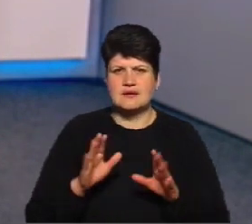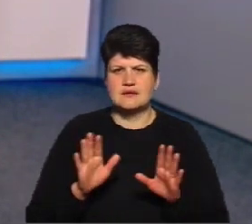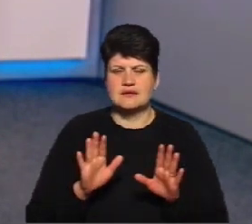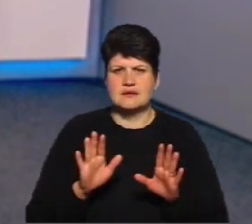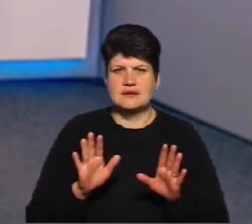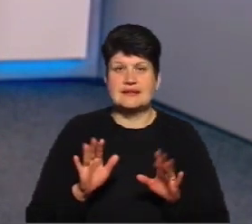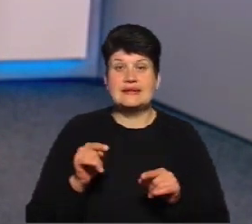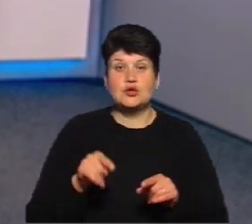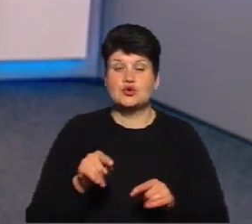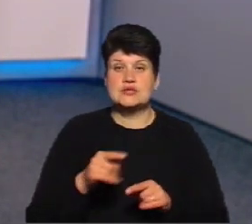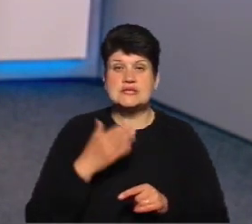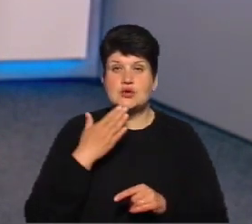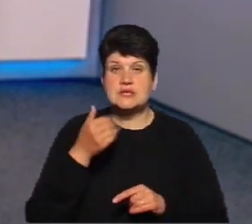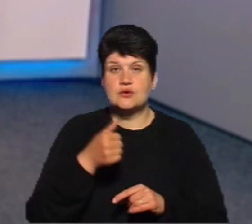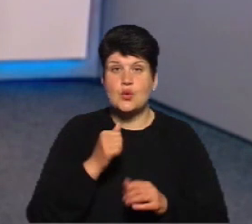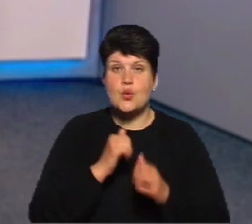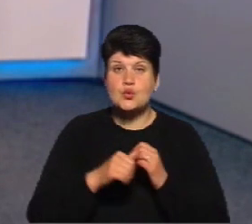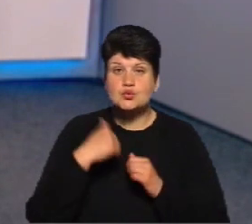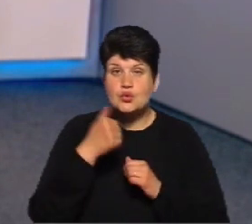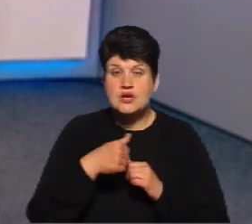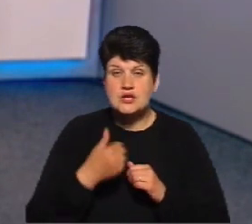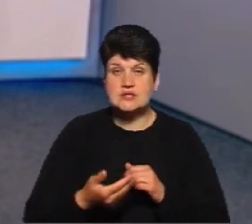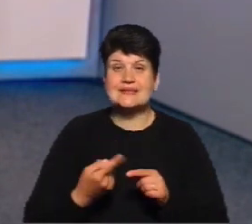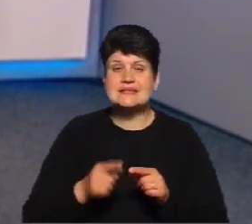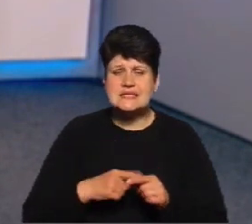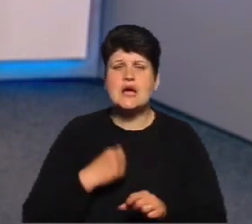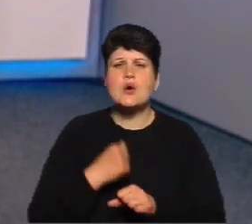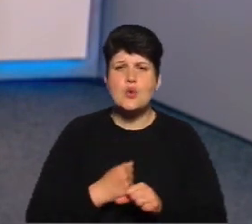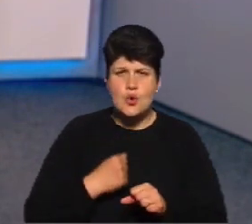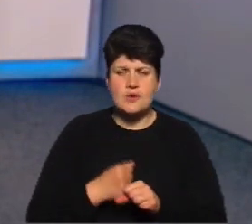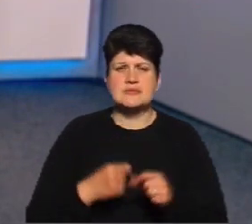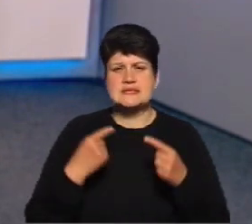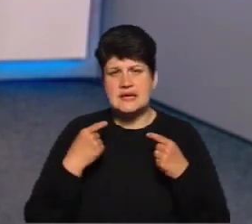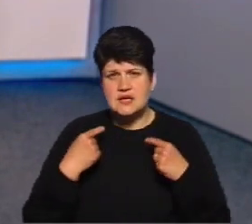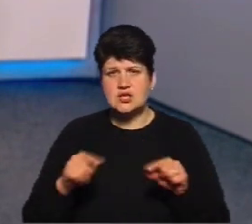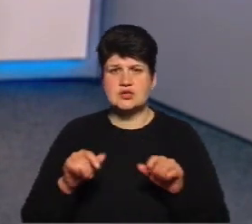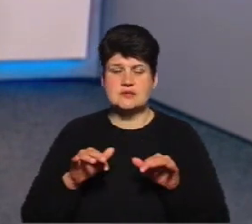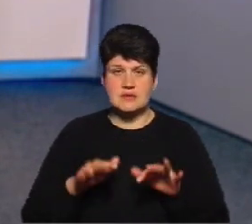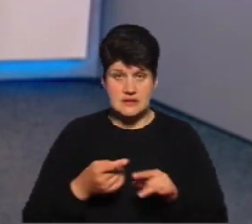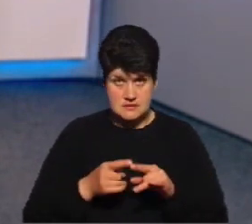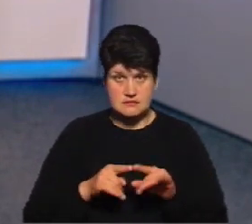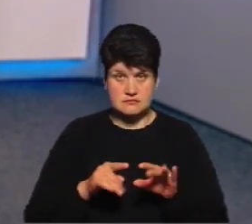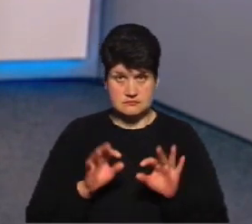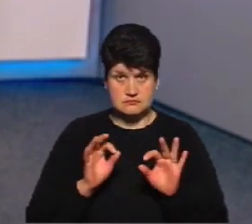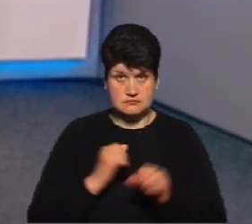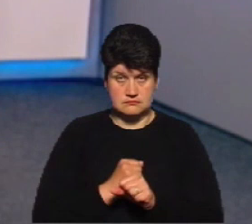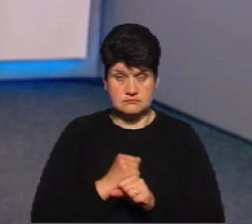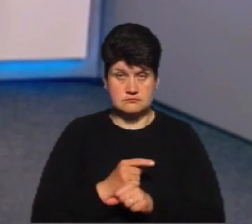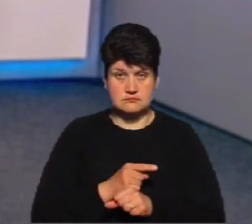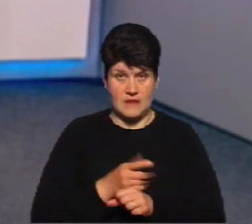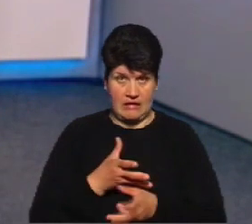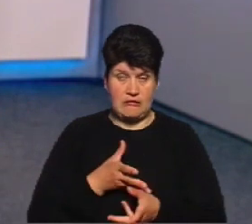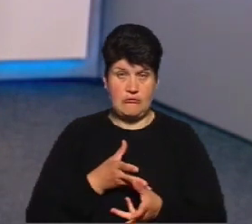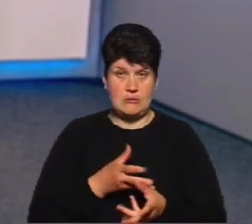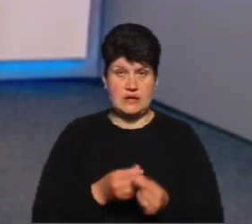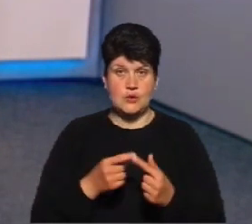за останні роки, щорічно. Це робиться, інша річ, що... Це дієвий метод впливу на органи